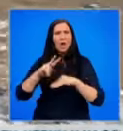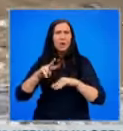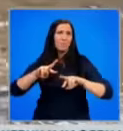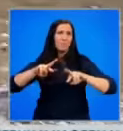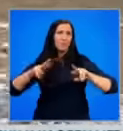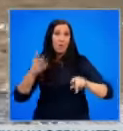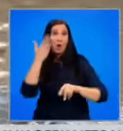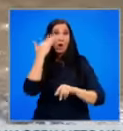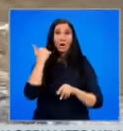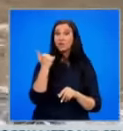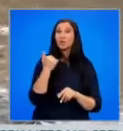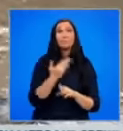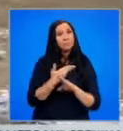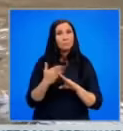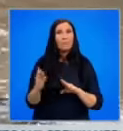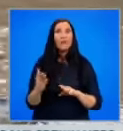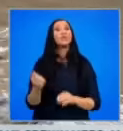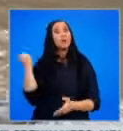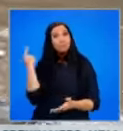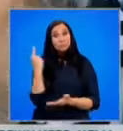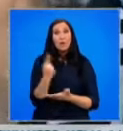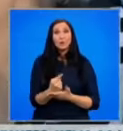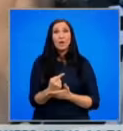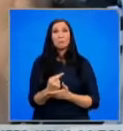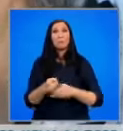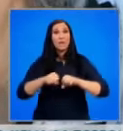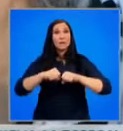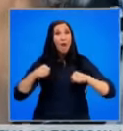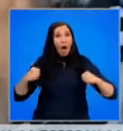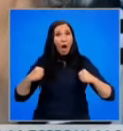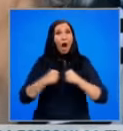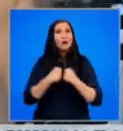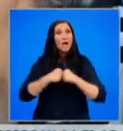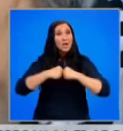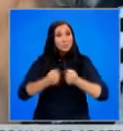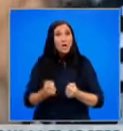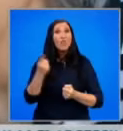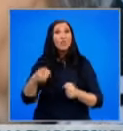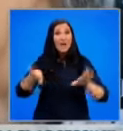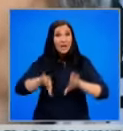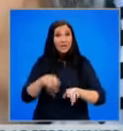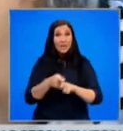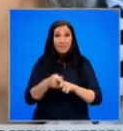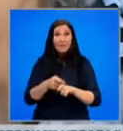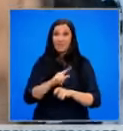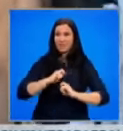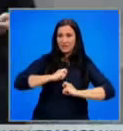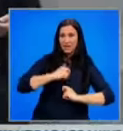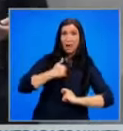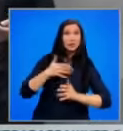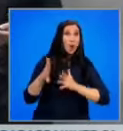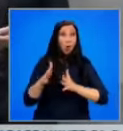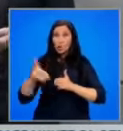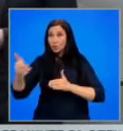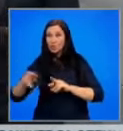някаква друга грешка. И най-вече настоявам да се разбие това дере, да се направи, да не страдам и аз, хората на среща и другите